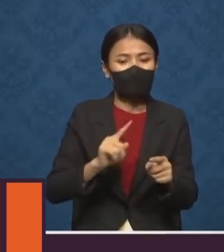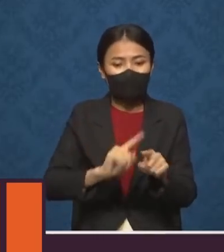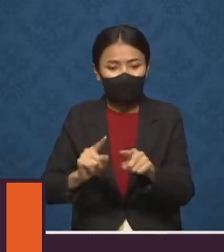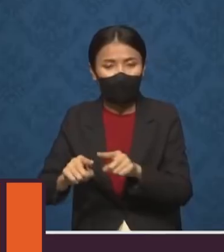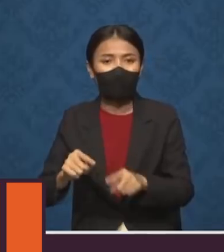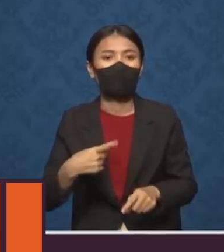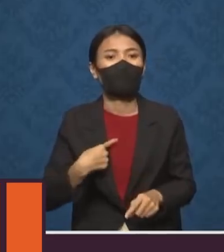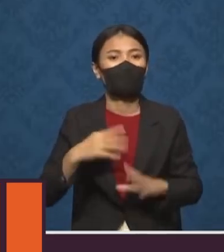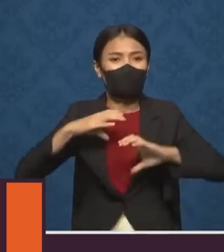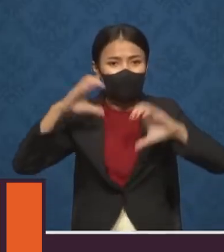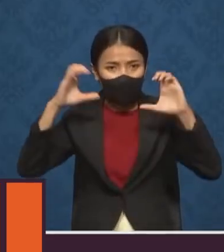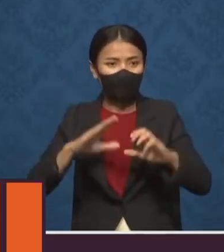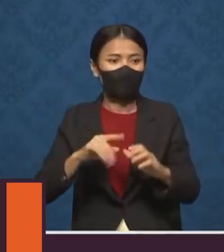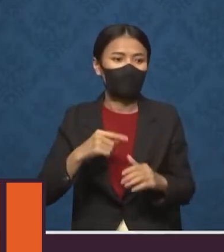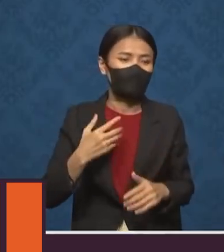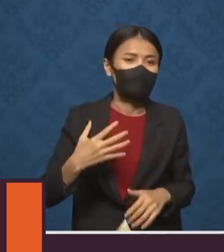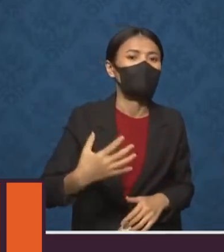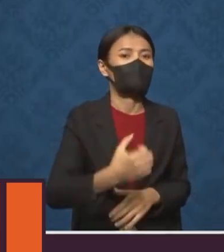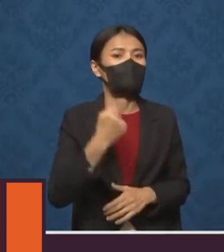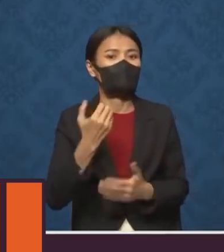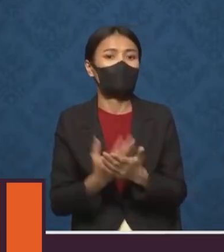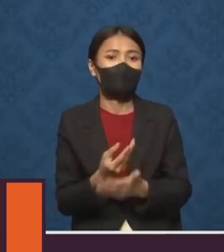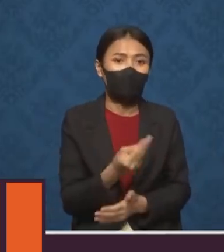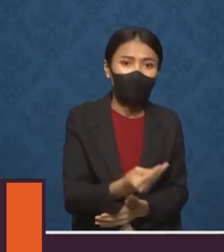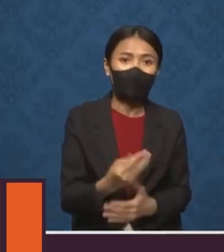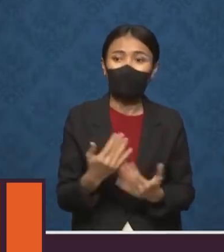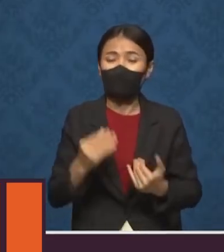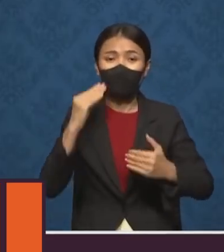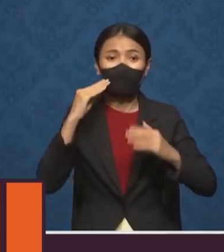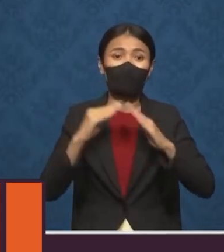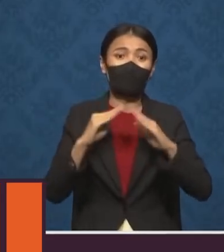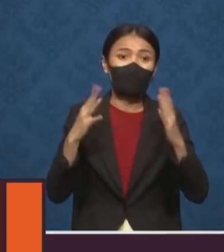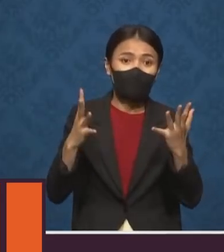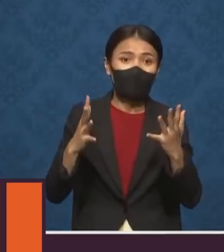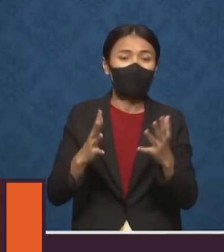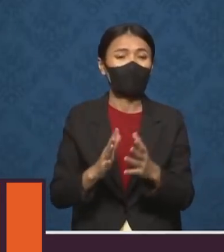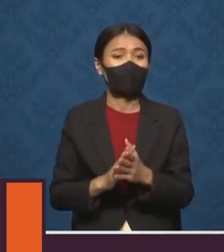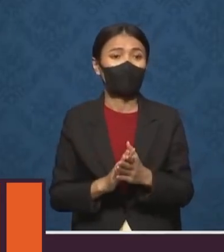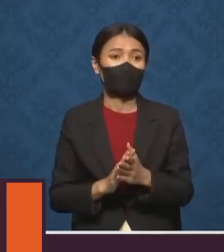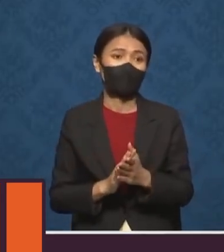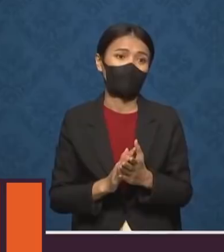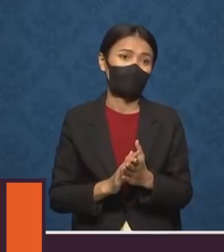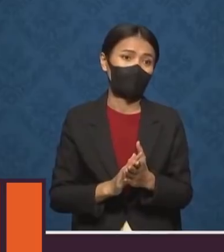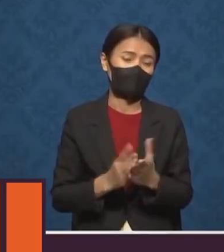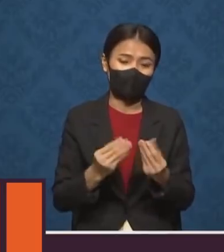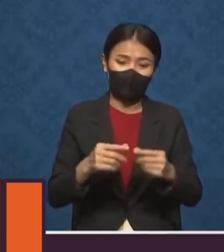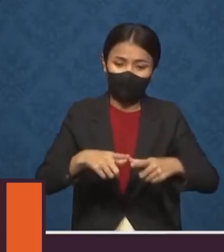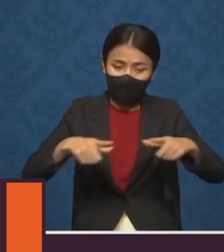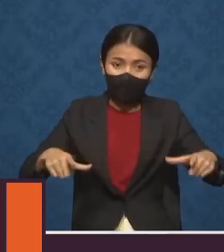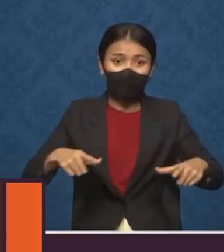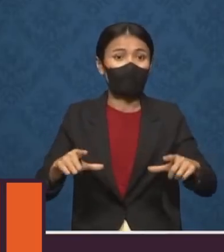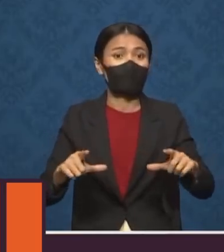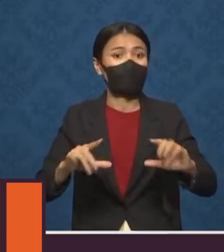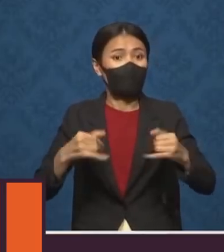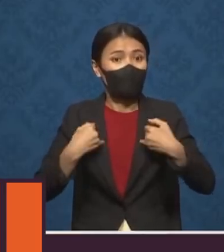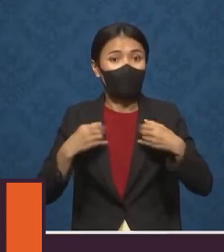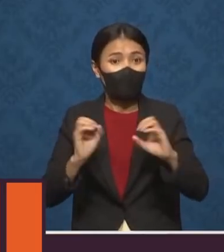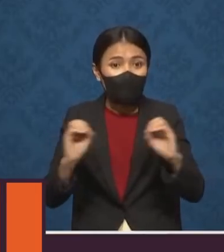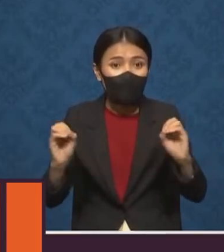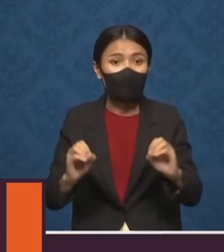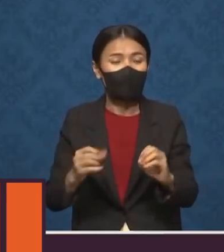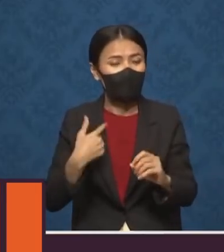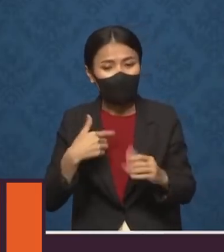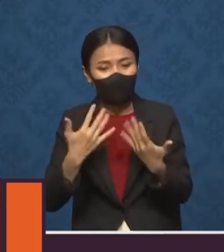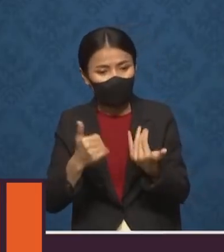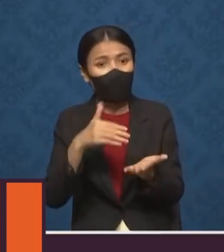เป็นคนไร้ที่อยู่อาศัยไร้ที่ทำกินพวกเขาถูกขับไล่ออกจากพื้นที่จากผังเมืองที่ประชาชนไม่มีส่วน